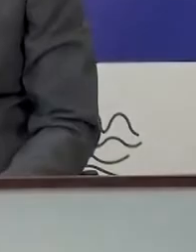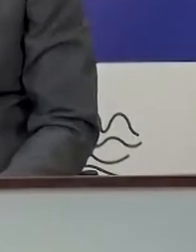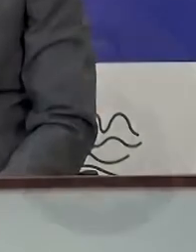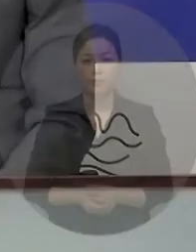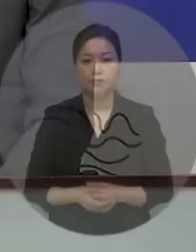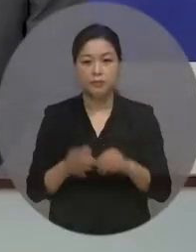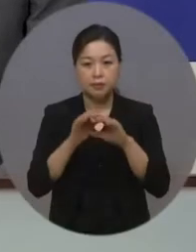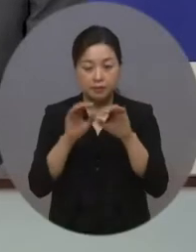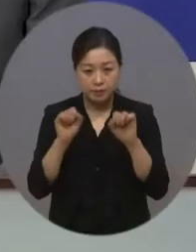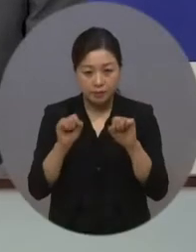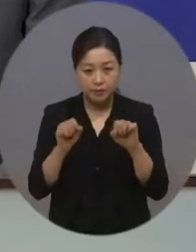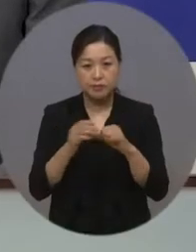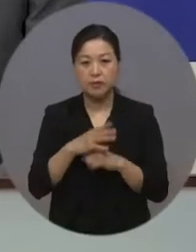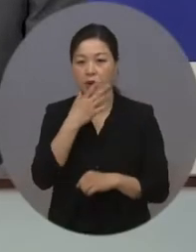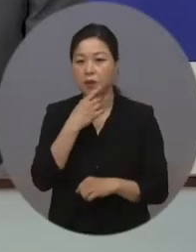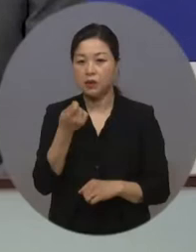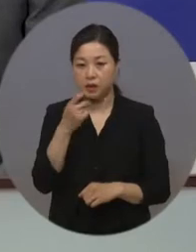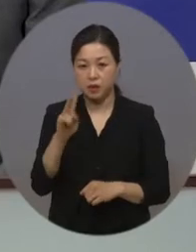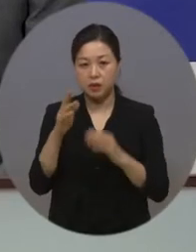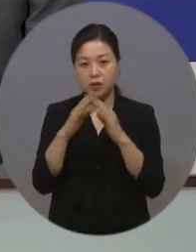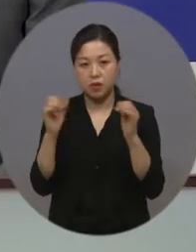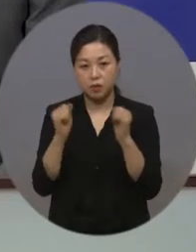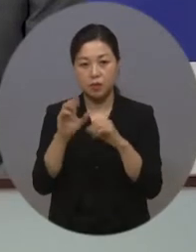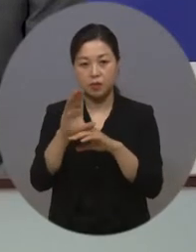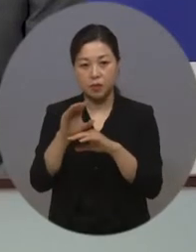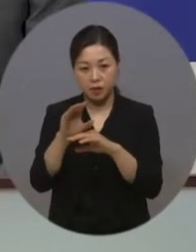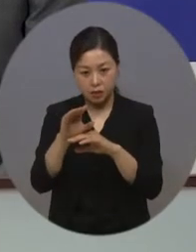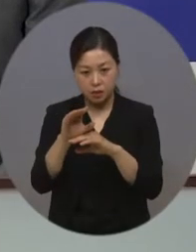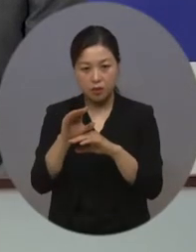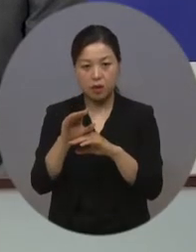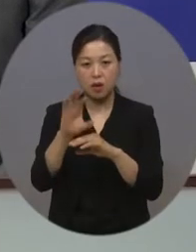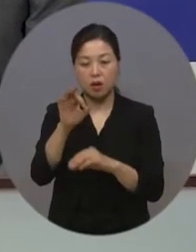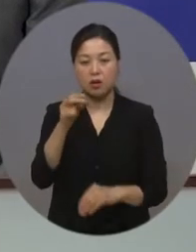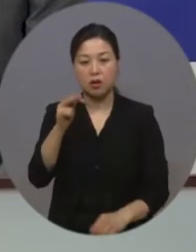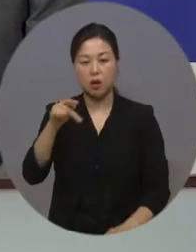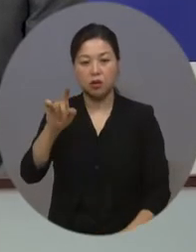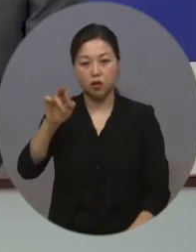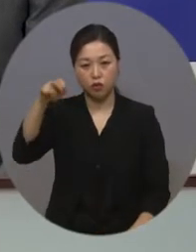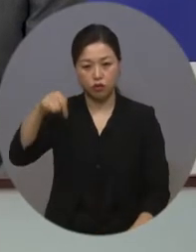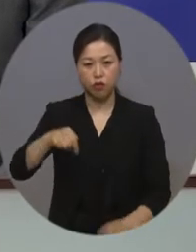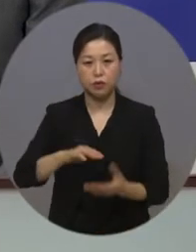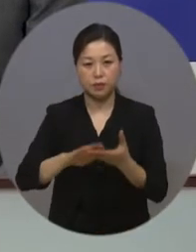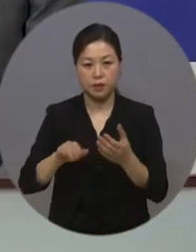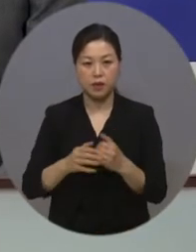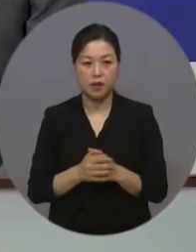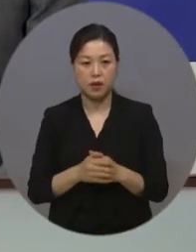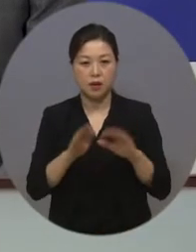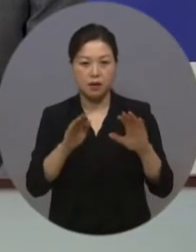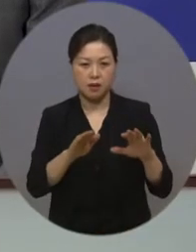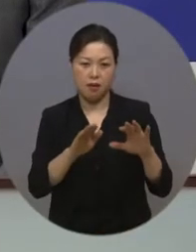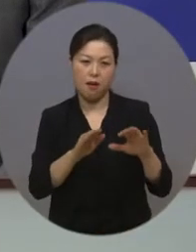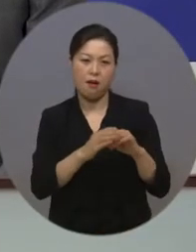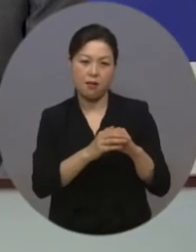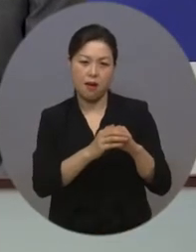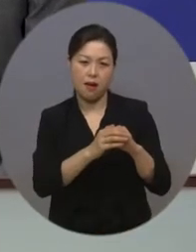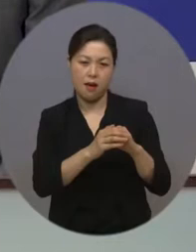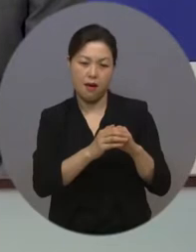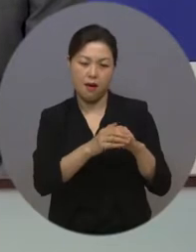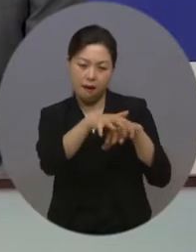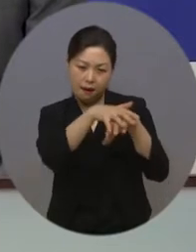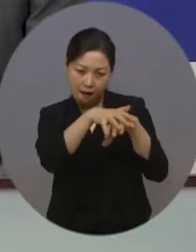안녕하십니까 꼭지 탭 이정 방송 보도국장 요 정수입니다 오늘은 체계적이고 세심한 복지정책으로